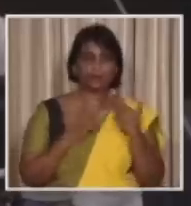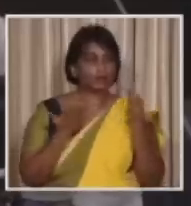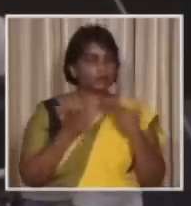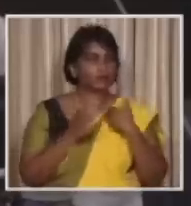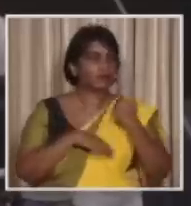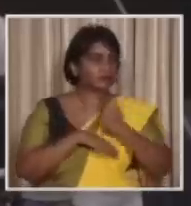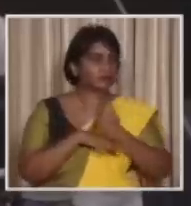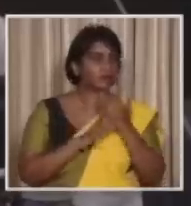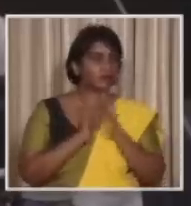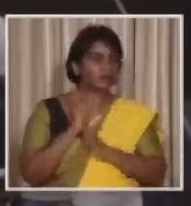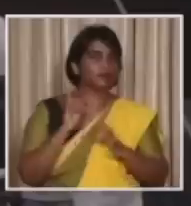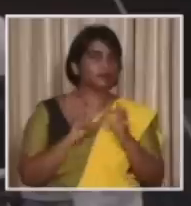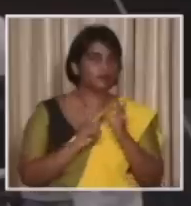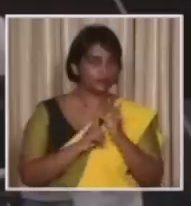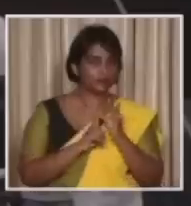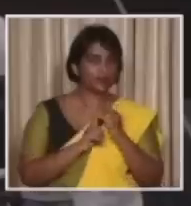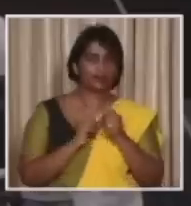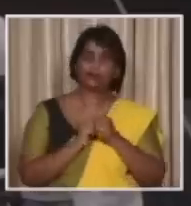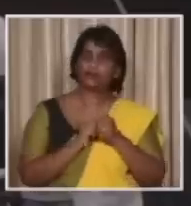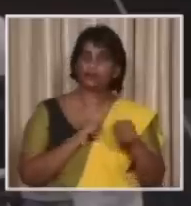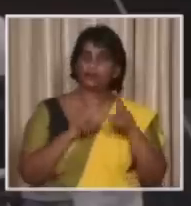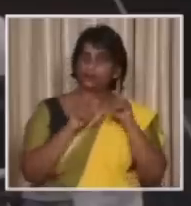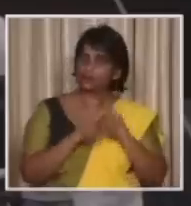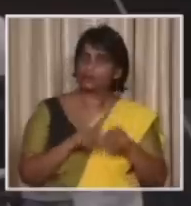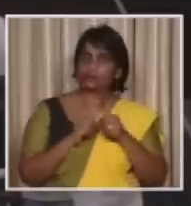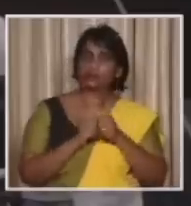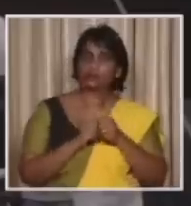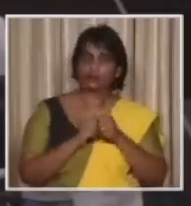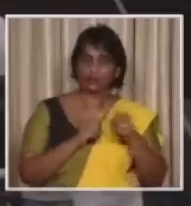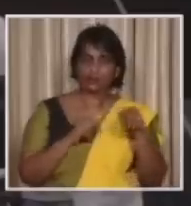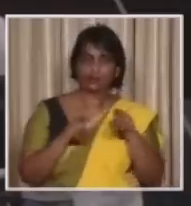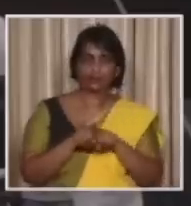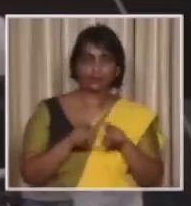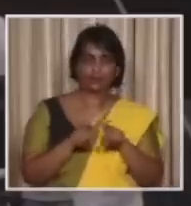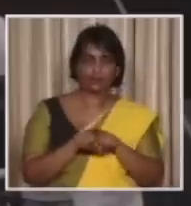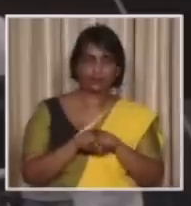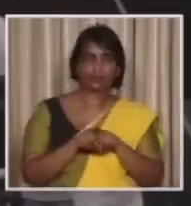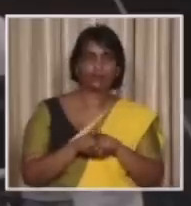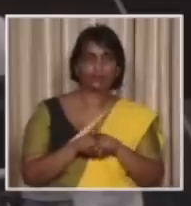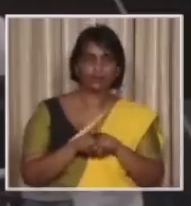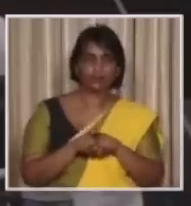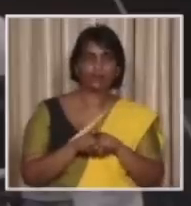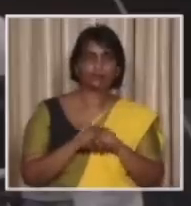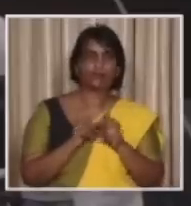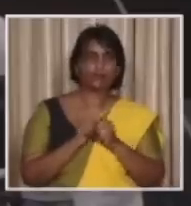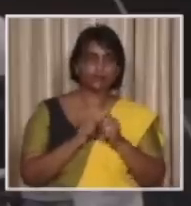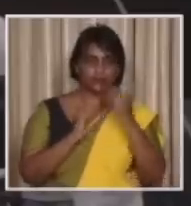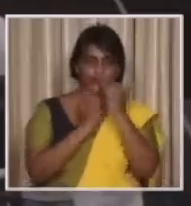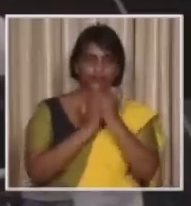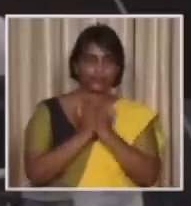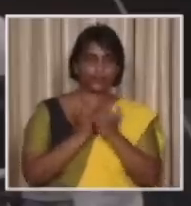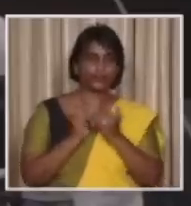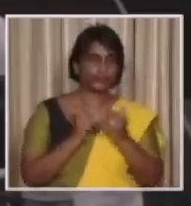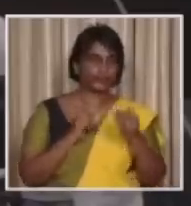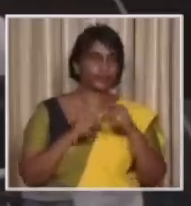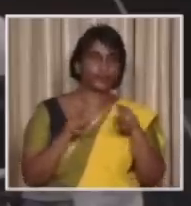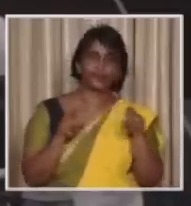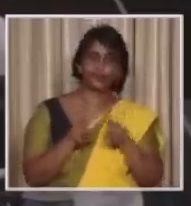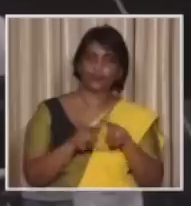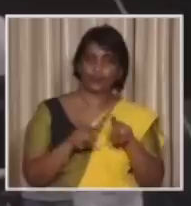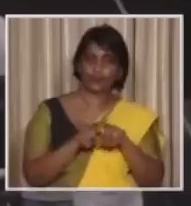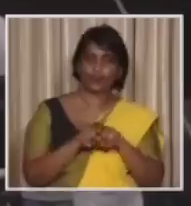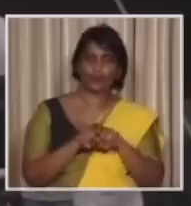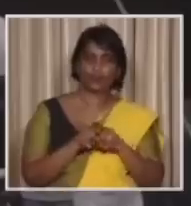මුලසරාඩුට මන්ත්‍රීතුමනි මෙවැනි උපහාසය මෙවැනි විග්‍රහයන් තියෙන තවත් වැඩසටහන් තවත් මාධ්‍ය වාර්තාකරණයන් ඕන තරම්